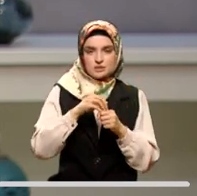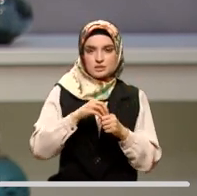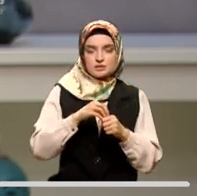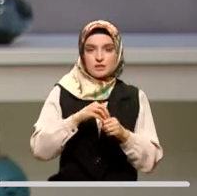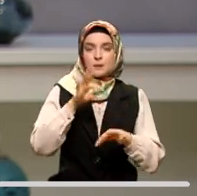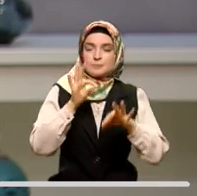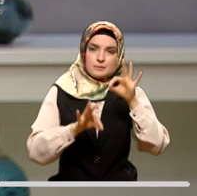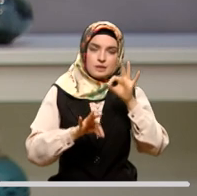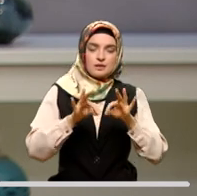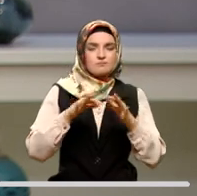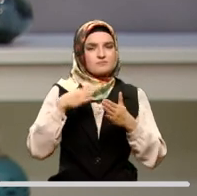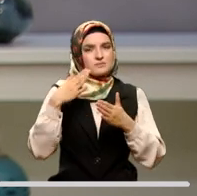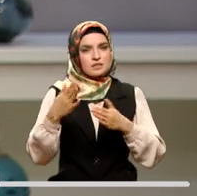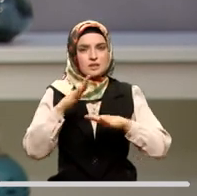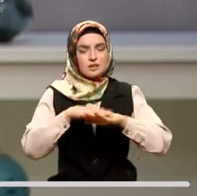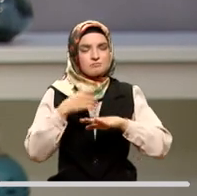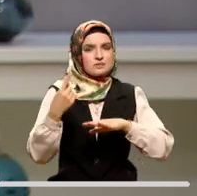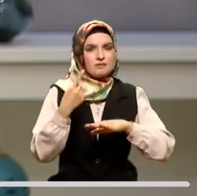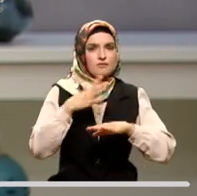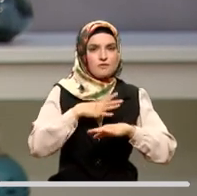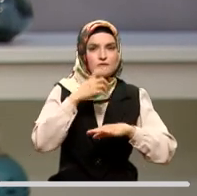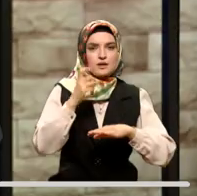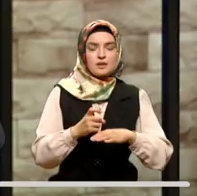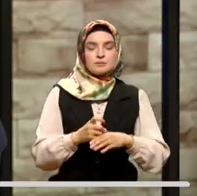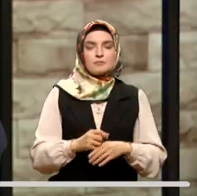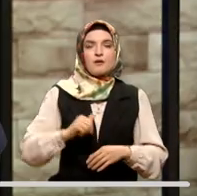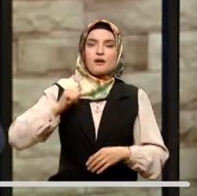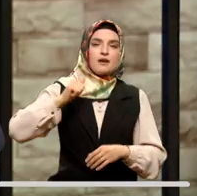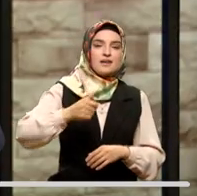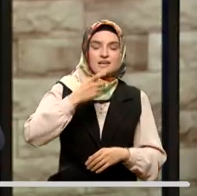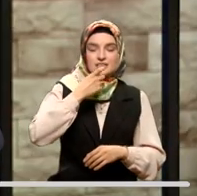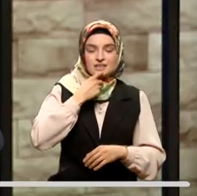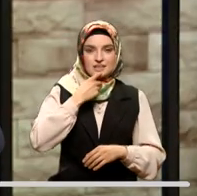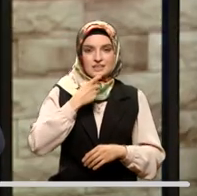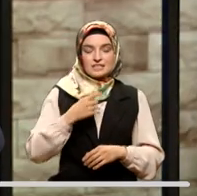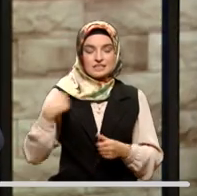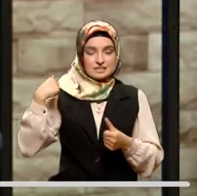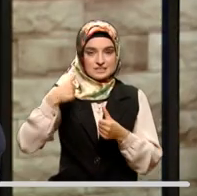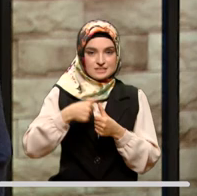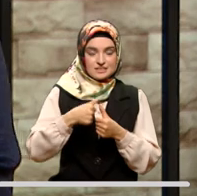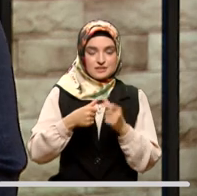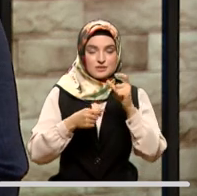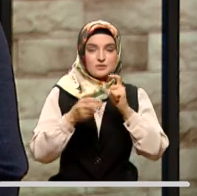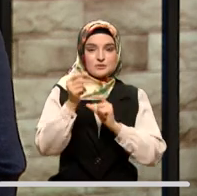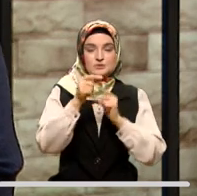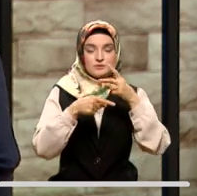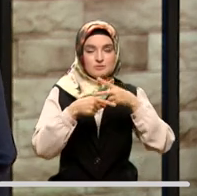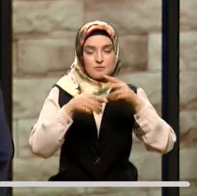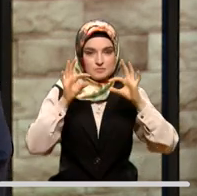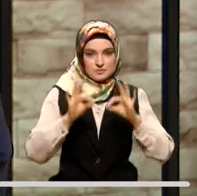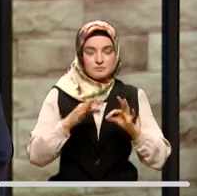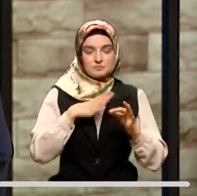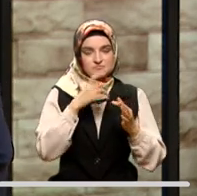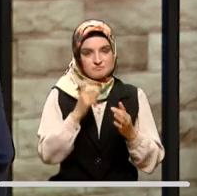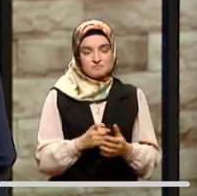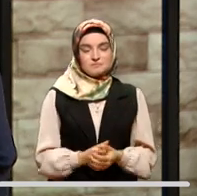planladığınız ya da yapa geldiğiniz şeyler güzel, var mı? Güzel, her yıl yeniden Elif cüzünden başlamak değil mi? Evet, maalesef Secit hocam. Şimdi